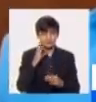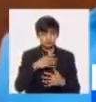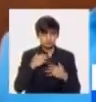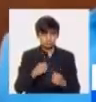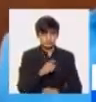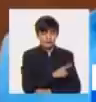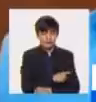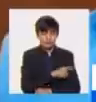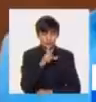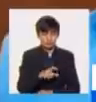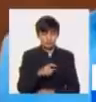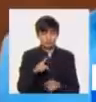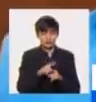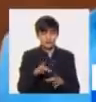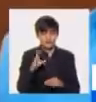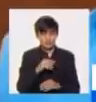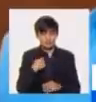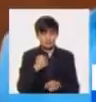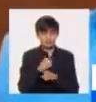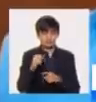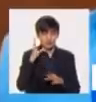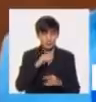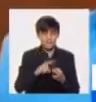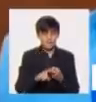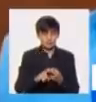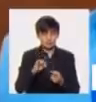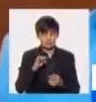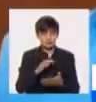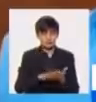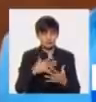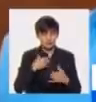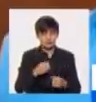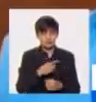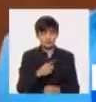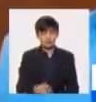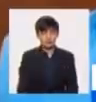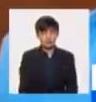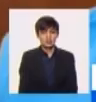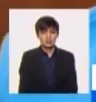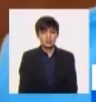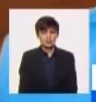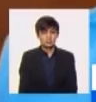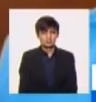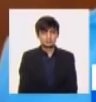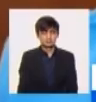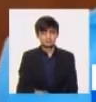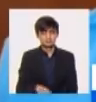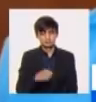мықты дәрігерлеріміздің арқасында біз әлі-ақ вирусты жеңіп шығамыз деп ойлаймыз. Аман болыңыз. Рахмет